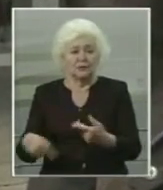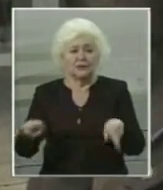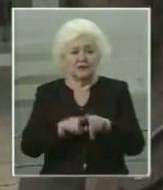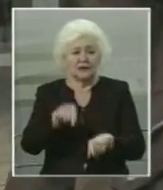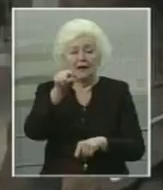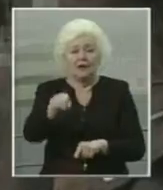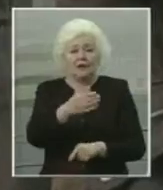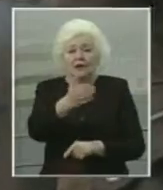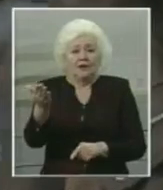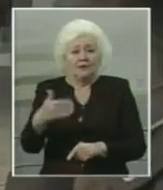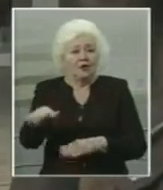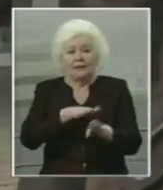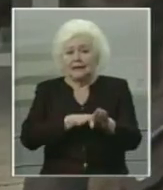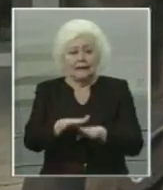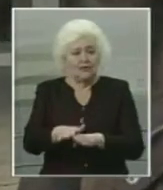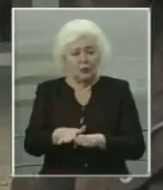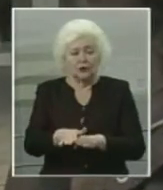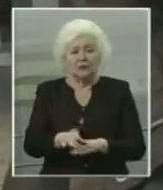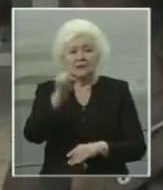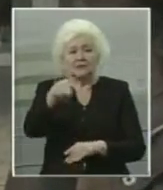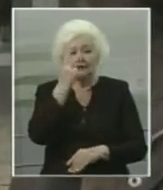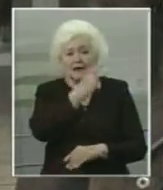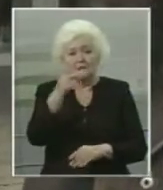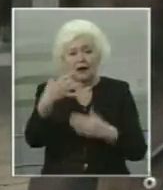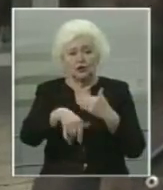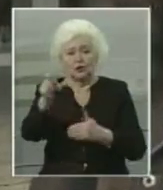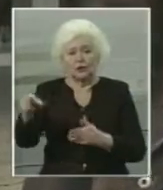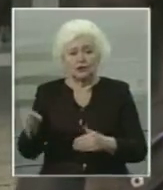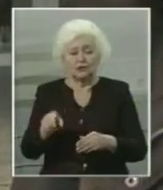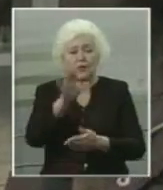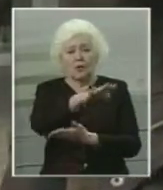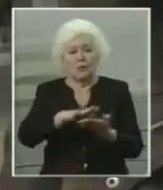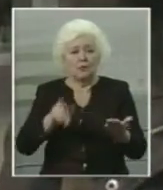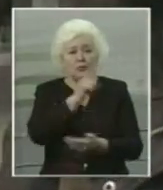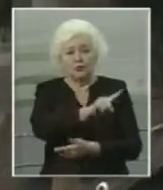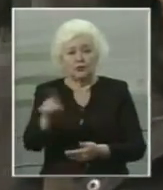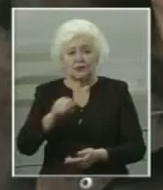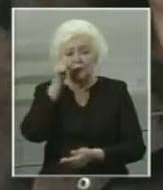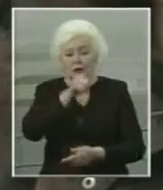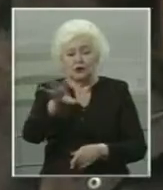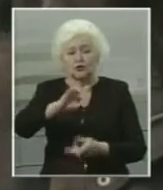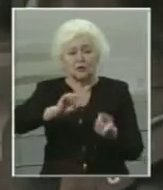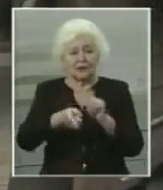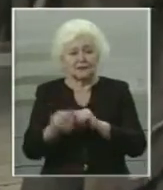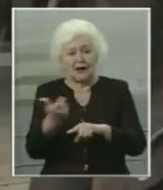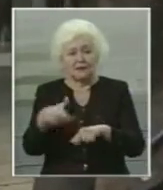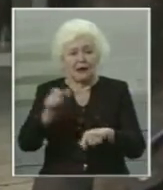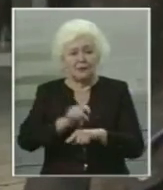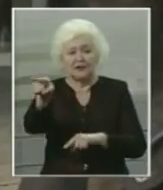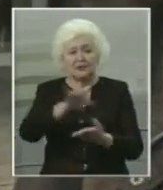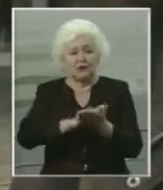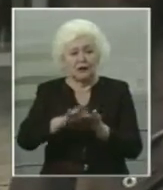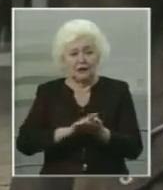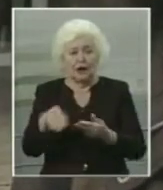вони з нею не впорались. Це бачать херсонці протягом років. Собак стало більше. Вони не стерилізуються